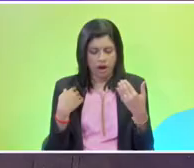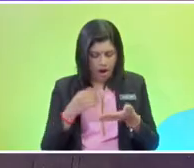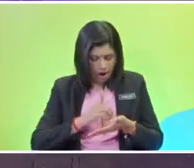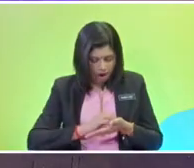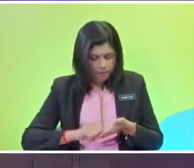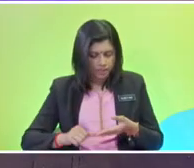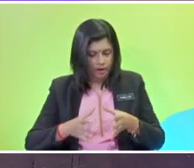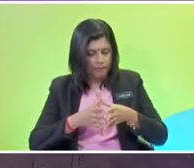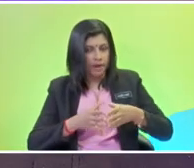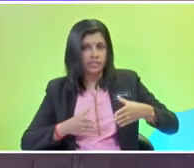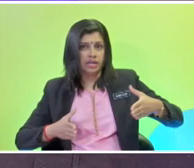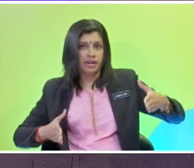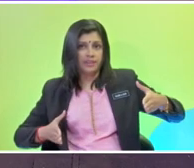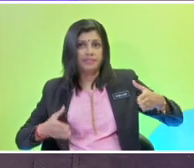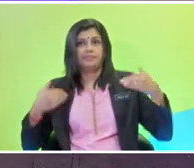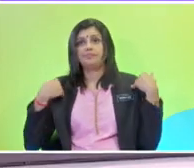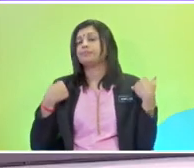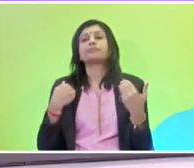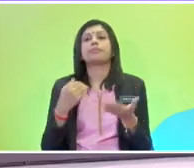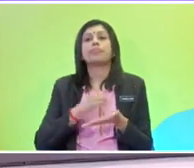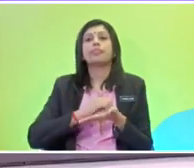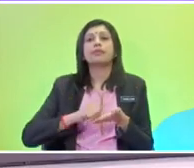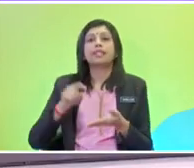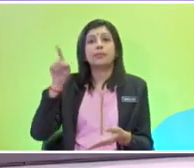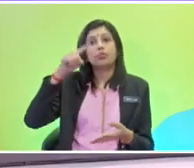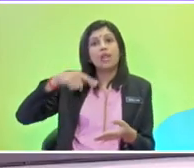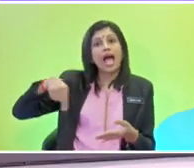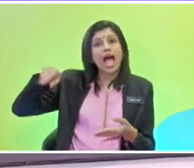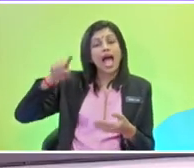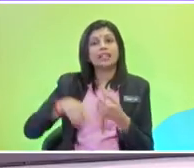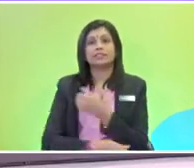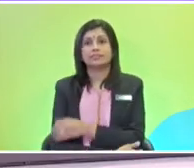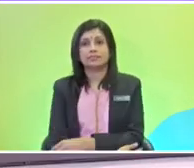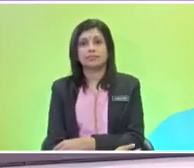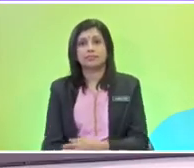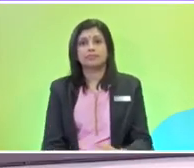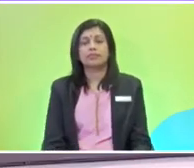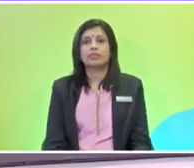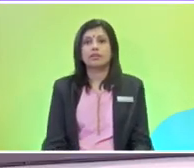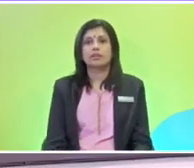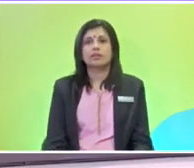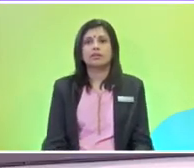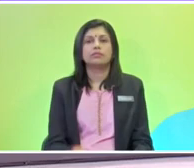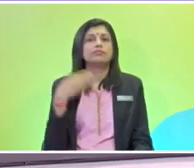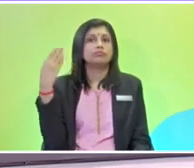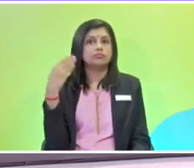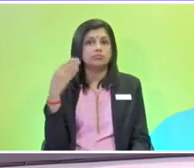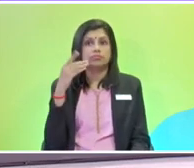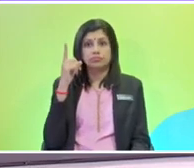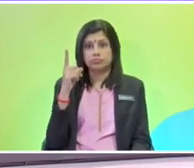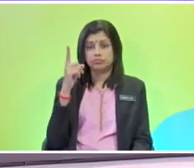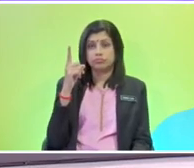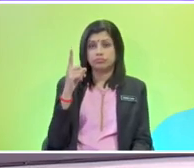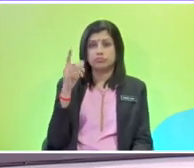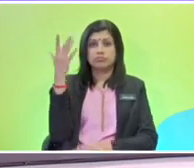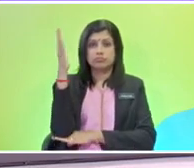ada yang besar. Ini contoh betik yang sekarang ni. Sekali pokok dia berbuah, banyak sangat buah dia.